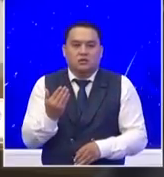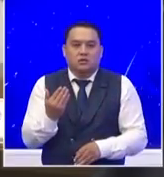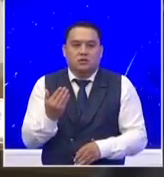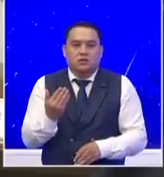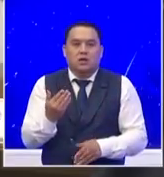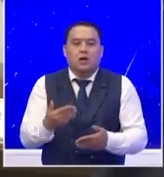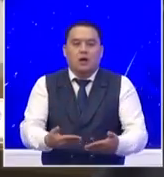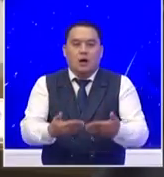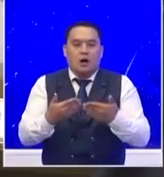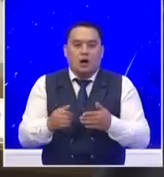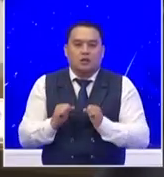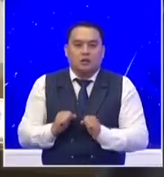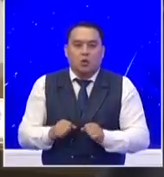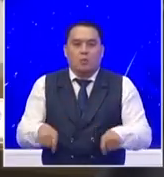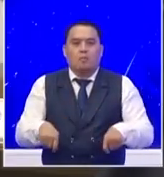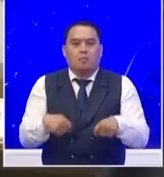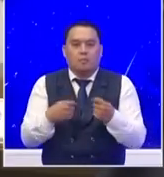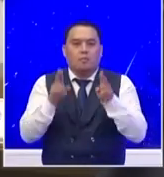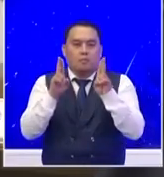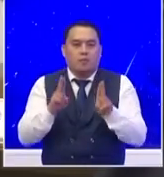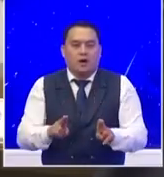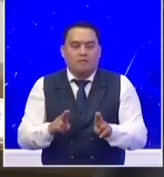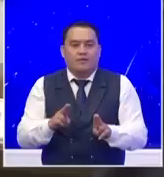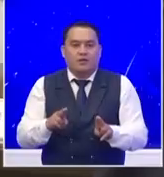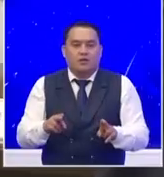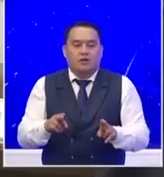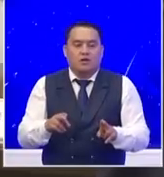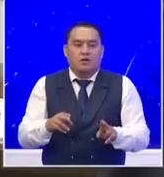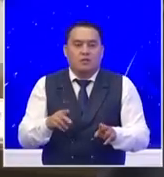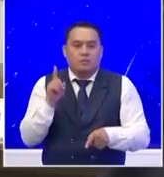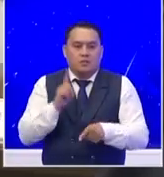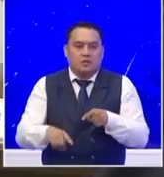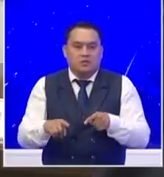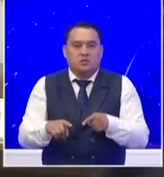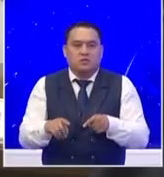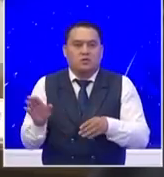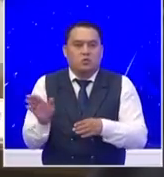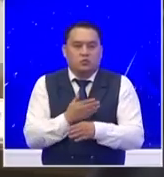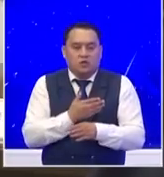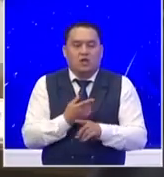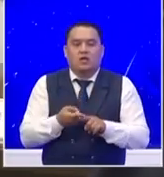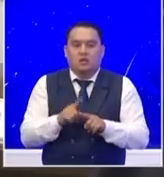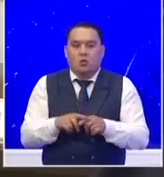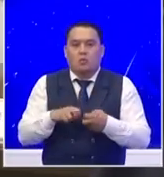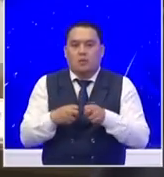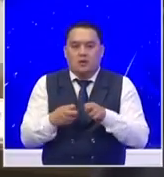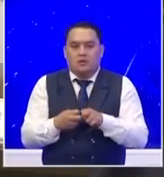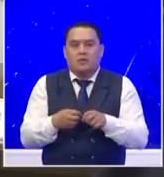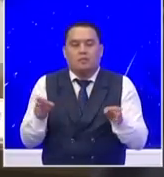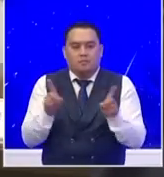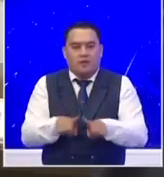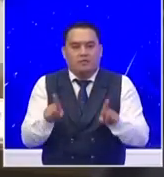қауіпсіздік нормаларының қателіктерін тез арада жоюларын сұраймыз. Алдағы уақытта қателіктер жойылмаған